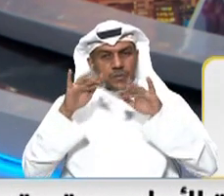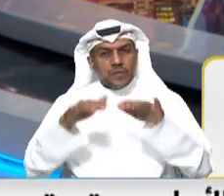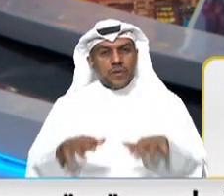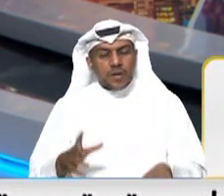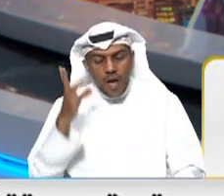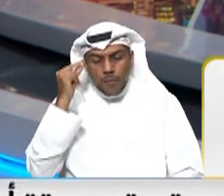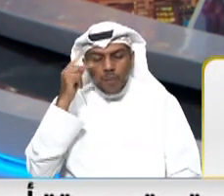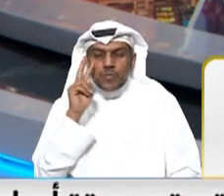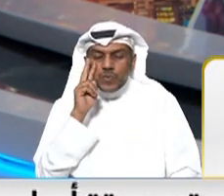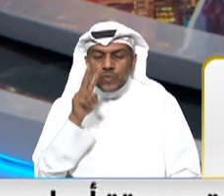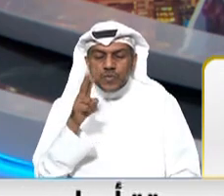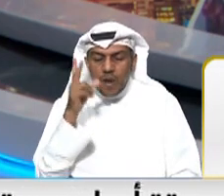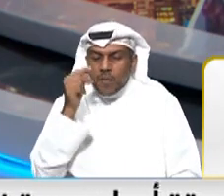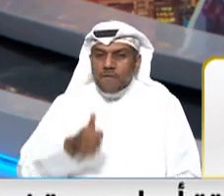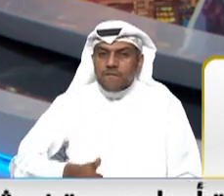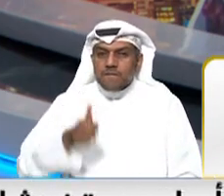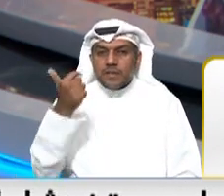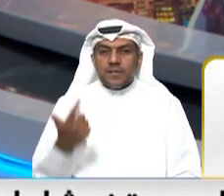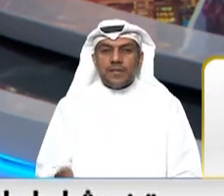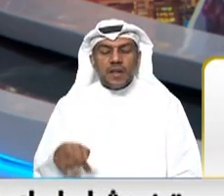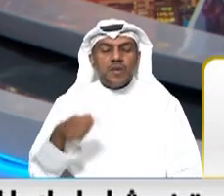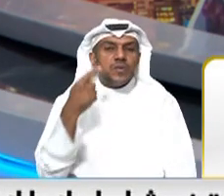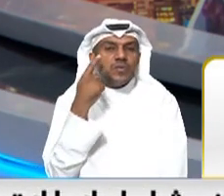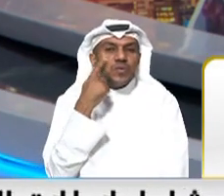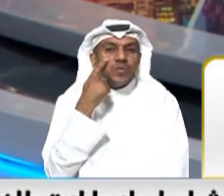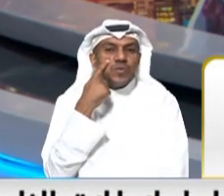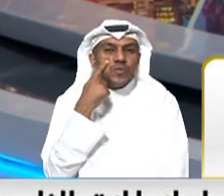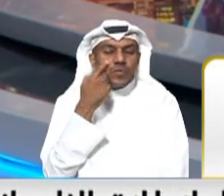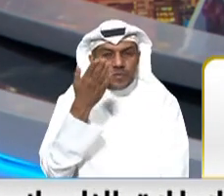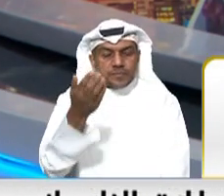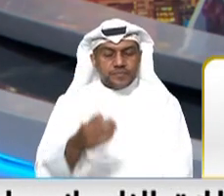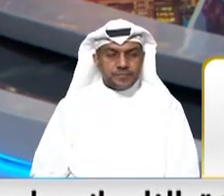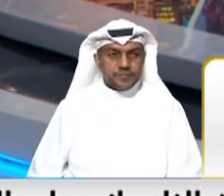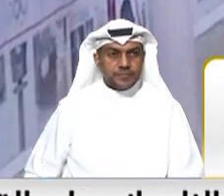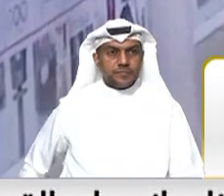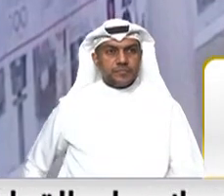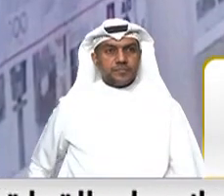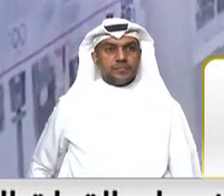كرة القدم. وحول هذا نتابع وإياكم الرسالة التالية.